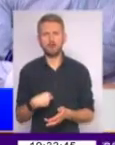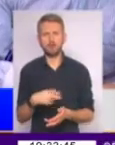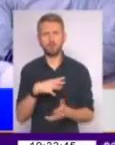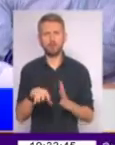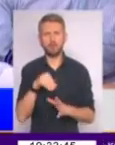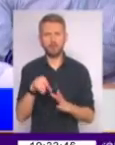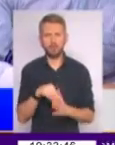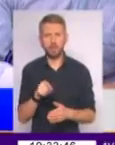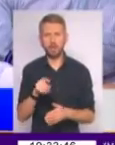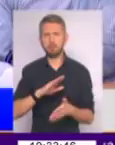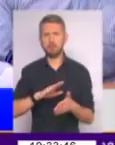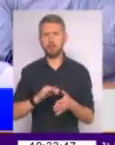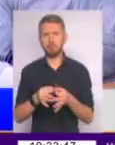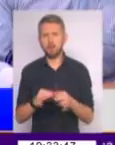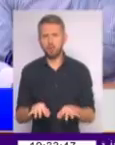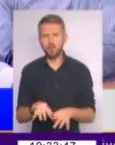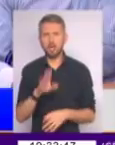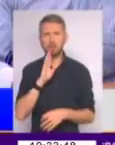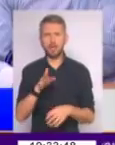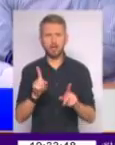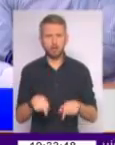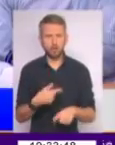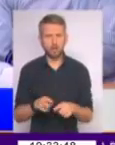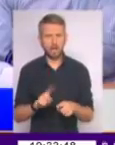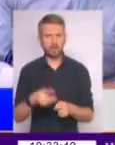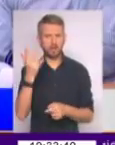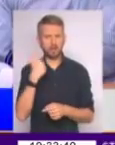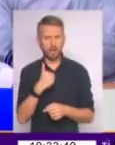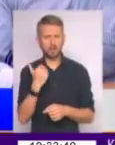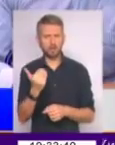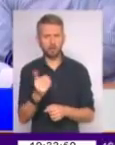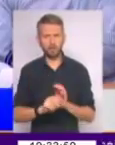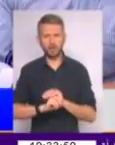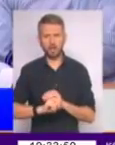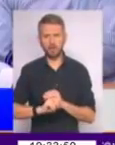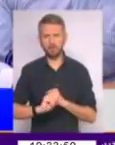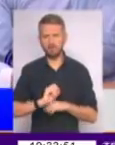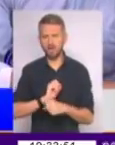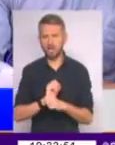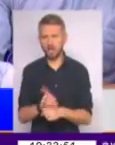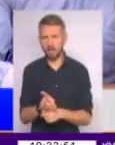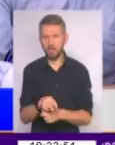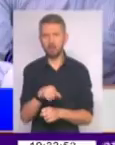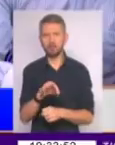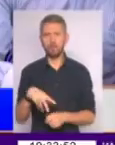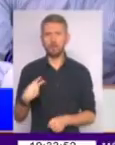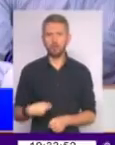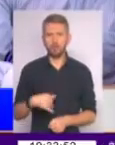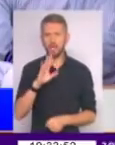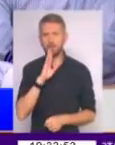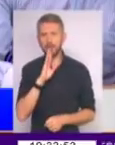так вони пропустили, в Бельгії теж. Це ж коли його виганяли, то французькі і